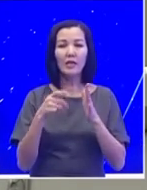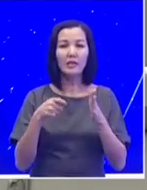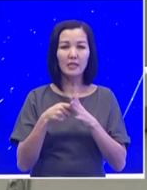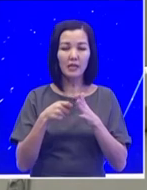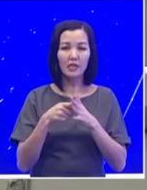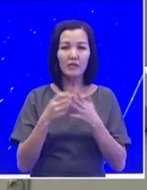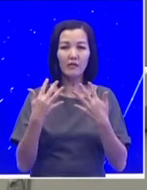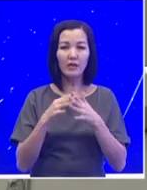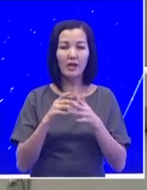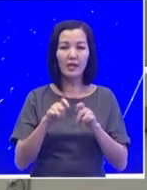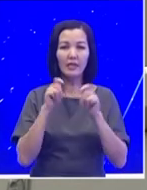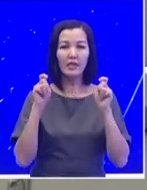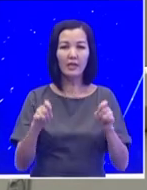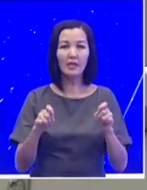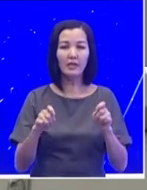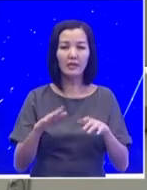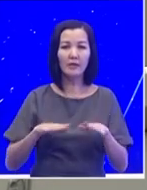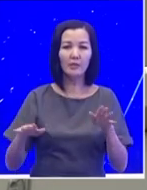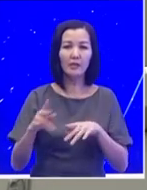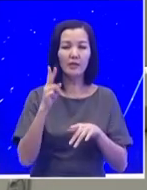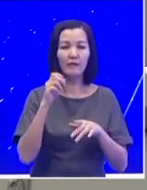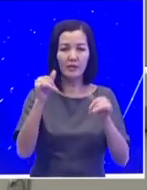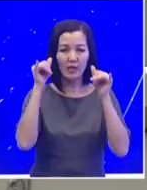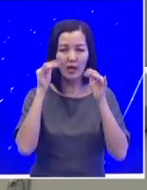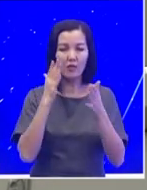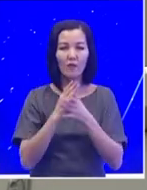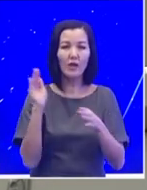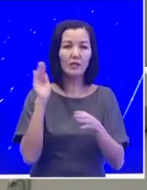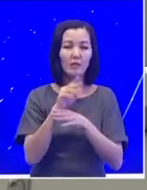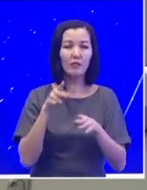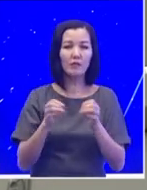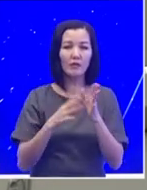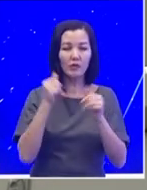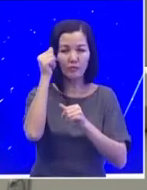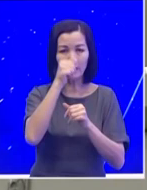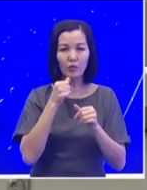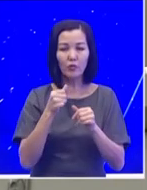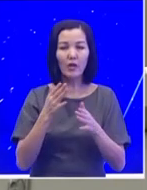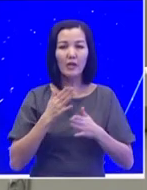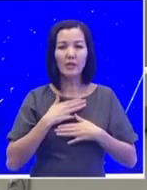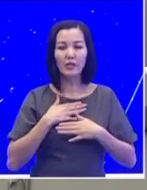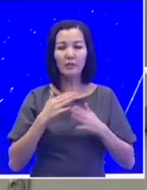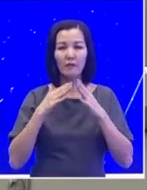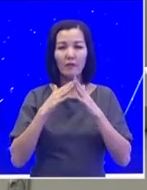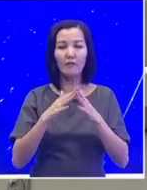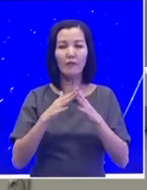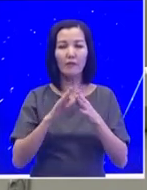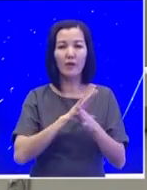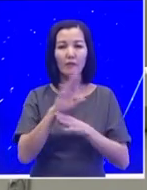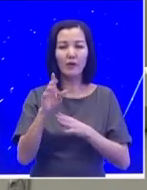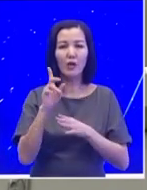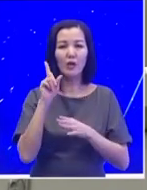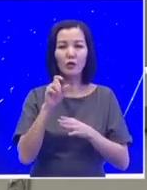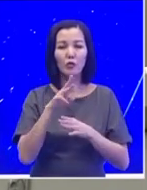селе Сарыжас открылась откормочная площадка на 200 голов. Добавим, в 2019 году нашими фермерами было отправлено